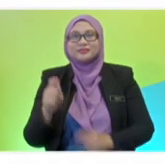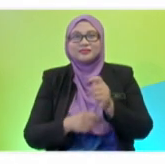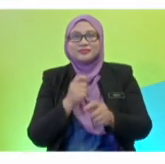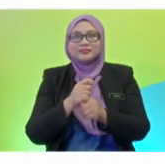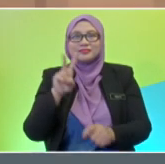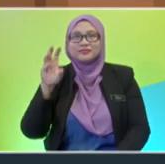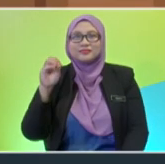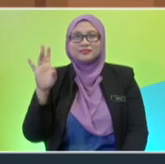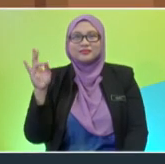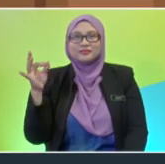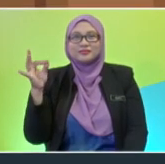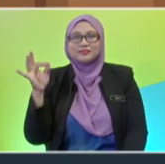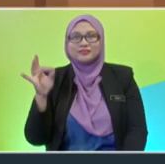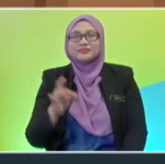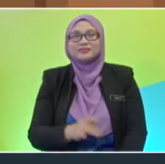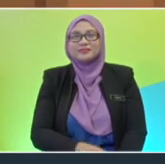terbuka